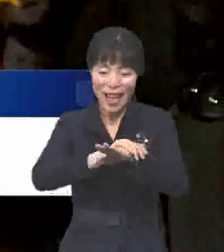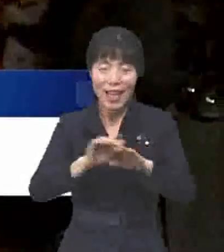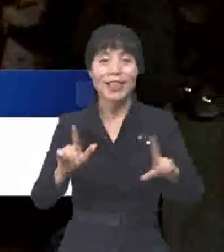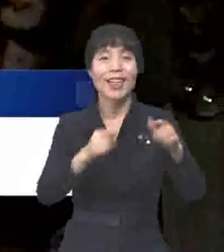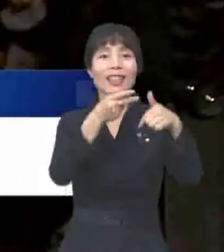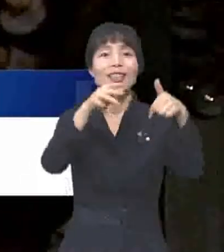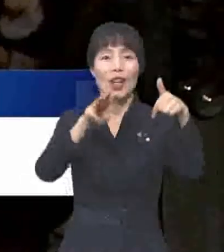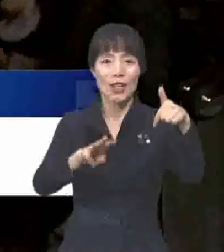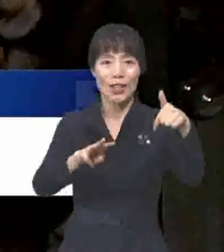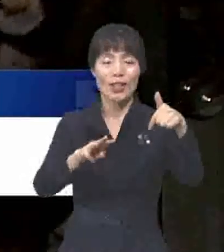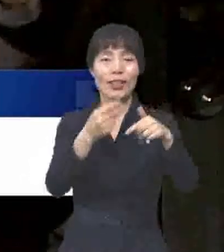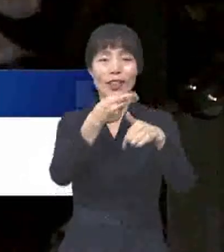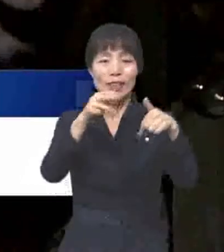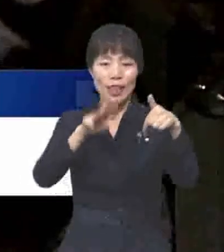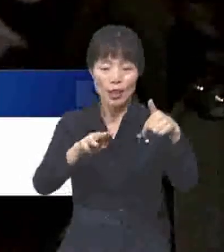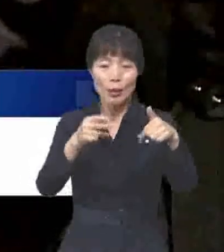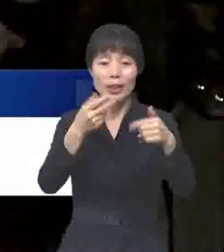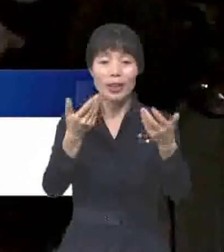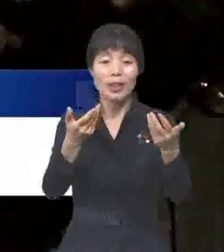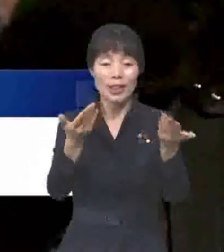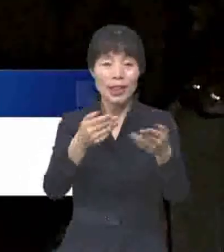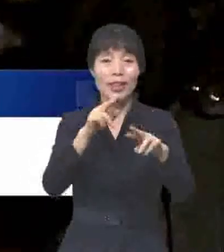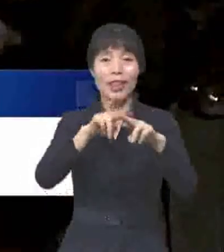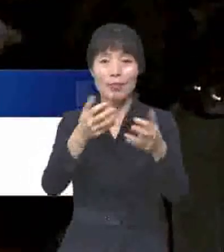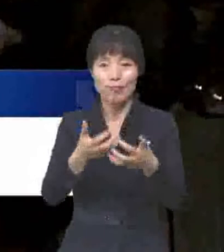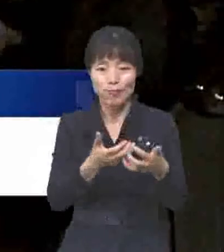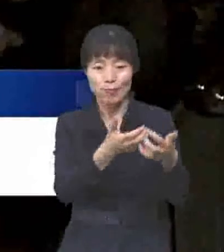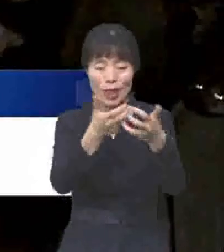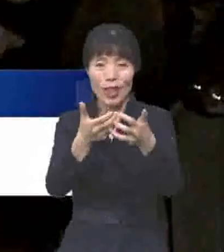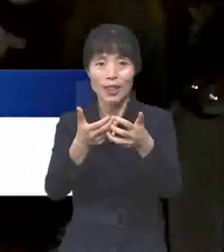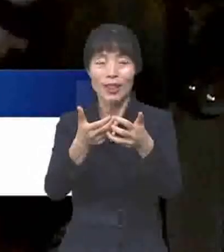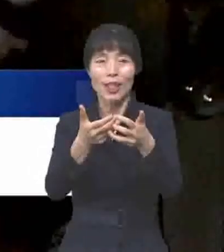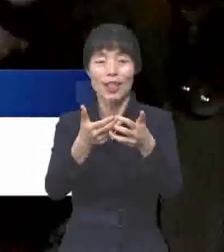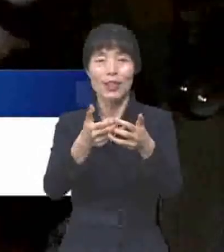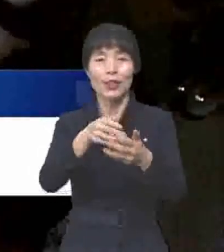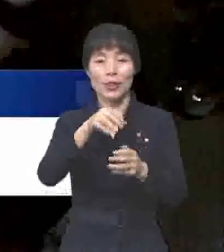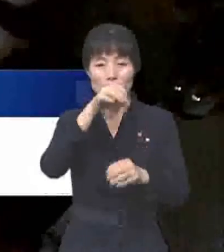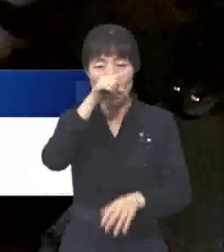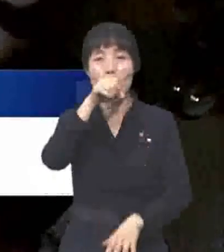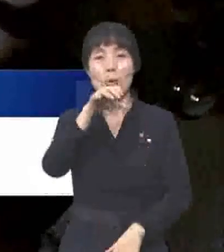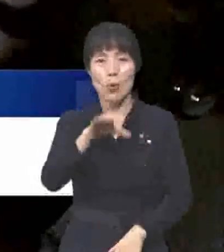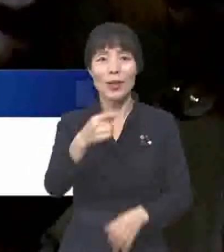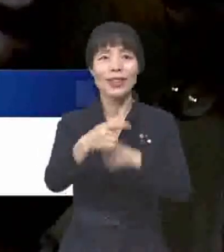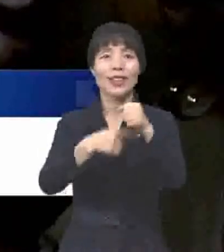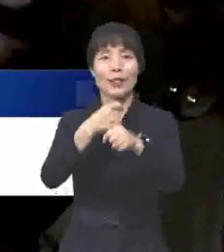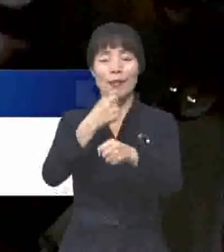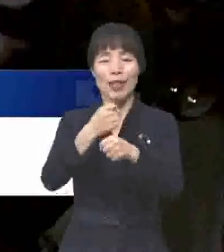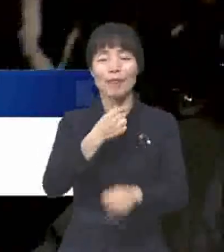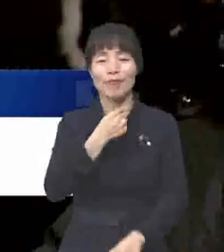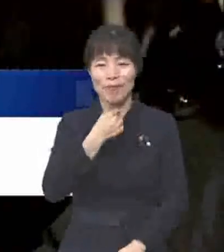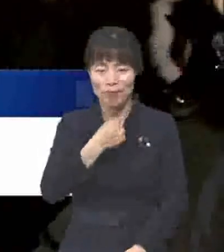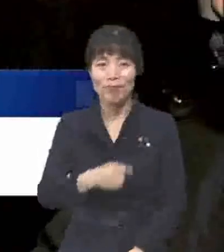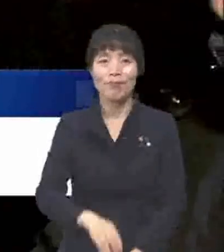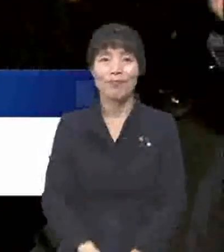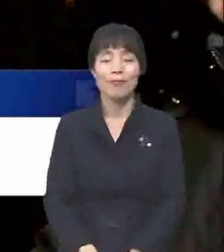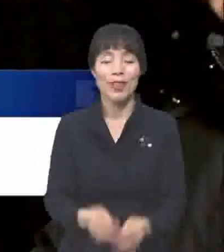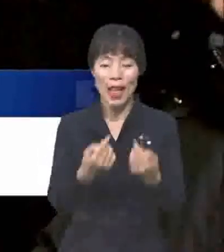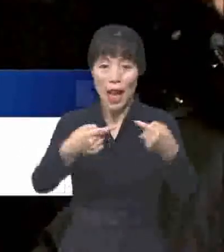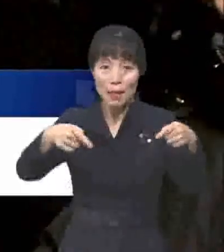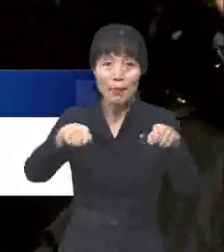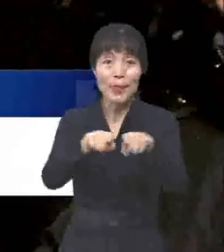그리고 우리 일자리가 넘쳐난 그런 큰 도약을 이루는 그런 한 해를 꼭 만들고 싶습니다. 우리